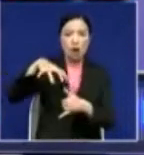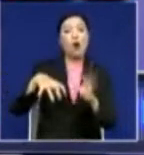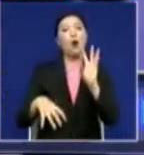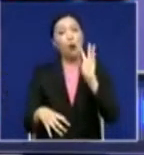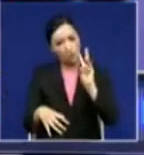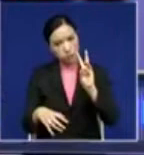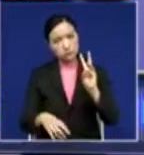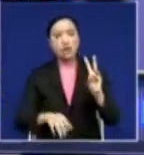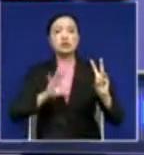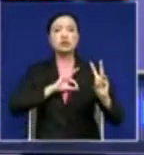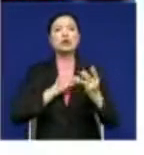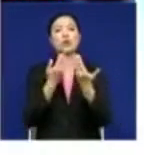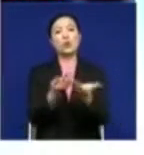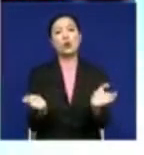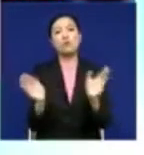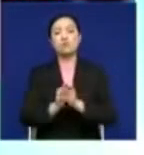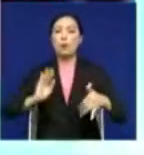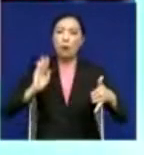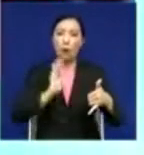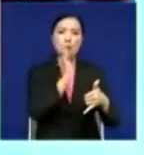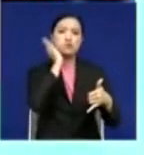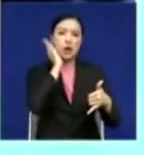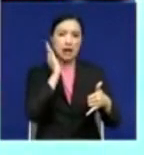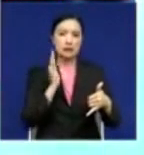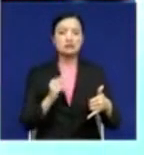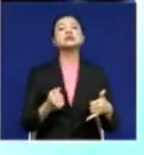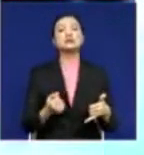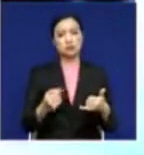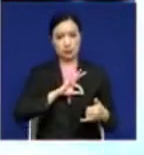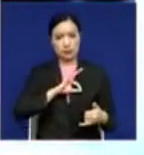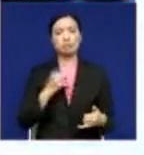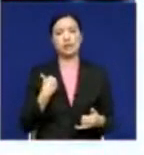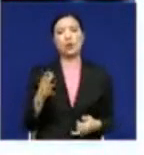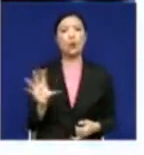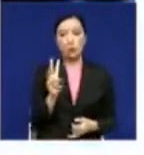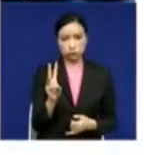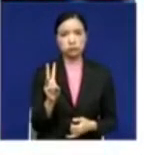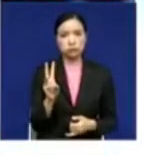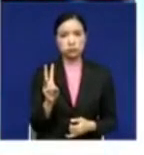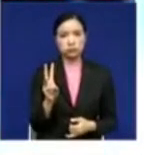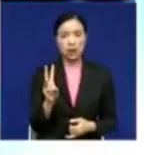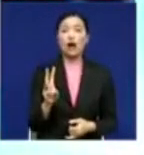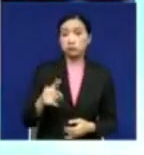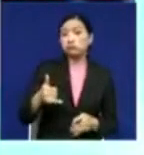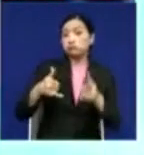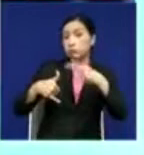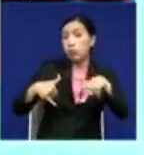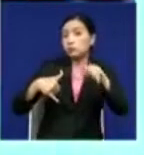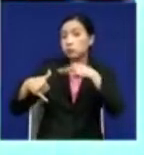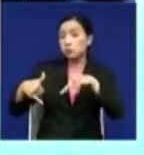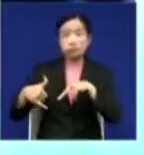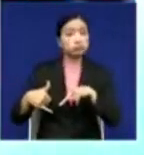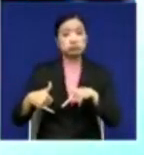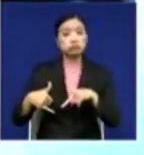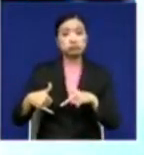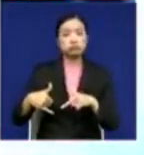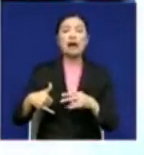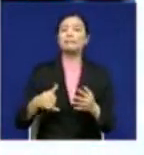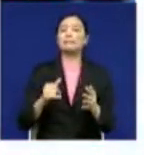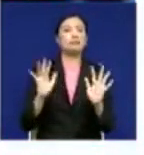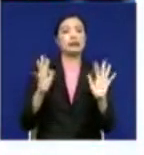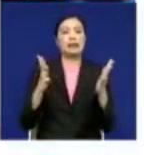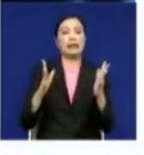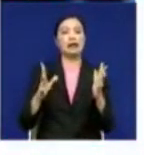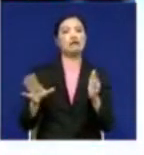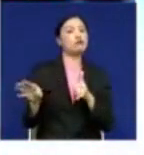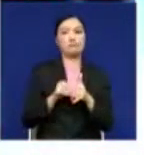สมาชิกในครัวเรือนนะครับเป็นผู้สัมผัสเสี่ยงสูงเนี่ยผลการตรวจทางห้องบริการไม่พบสารพันธุกรรมนะครับ